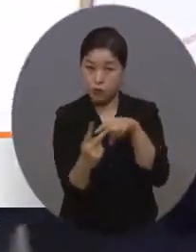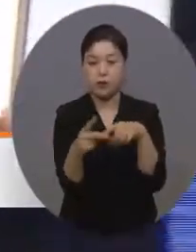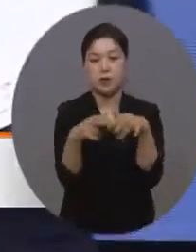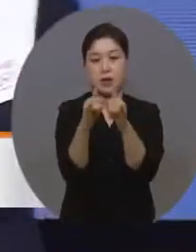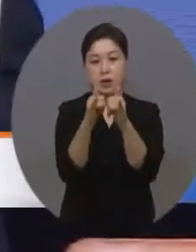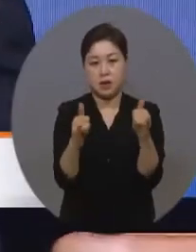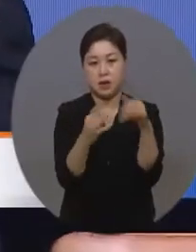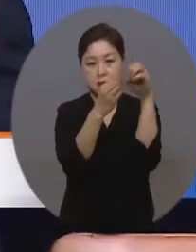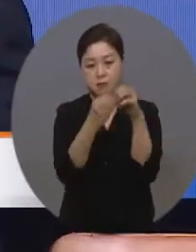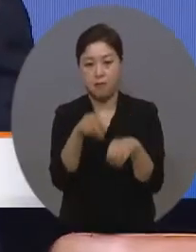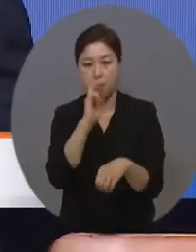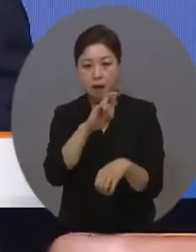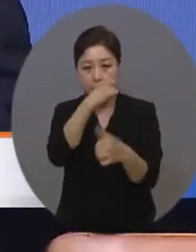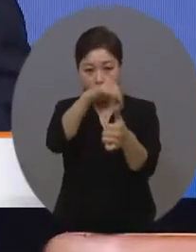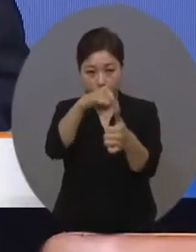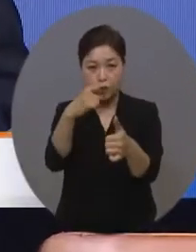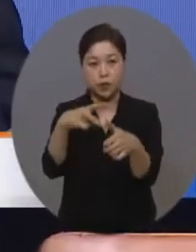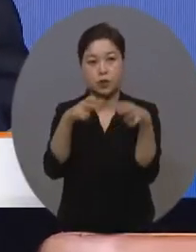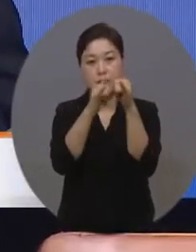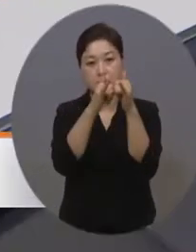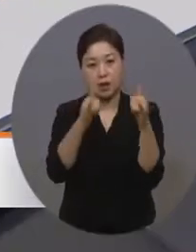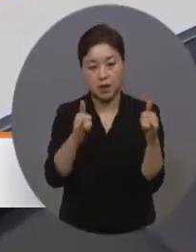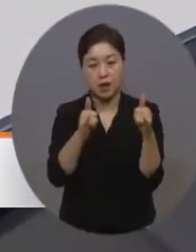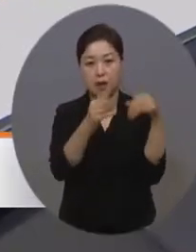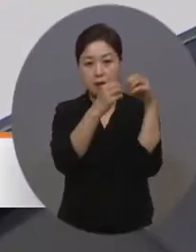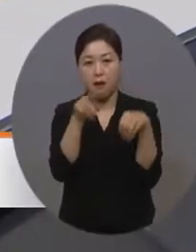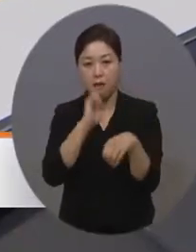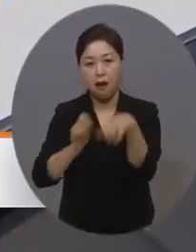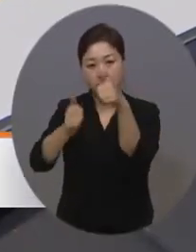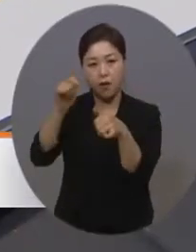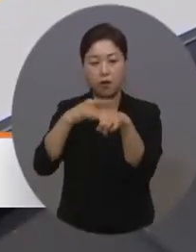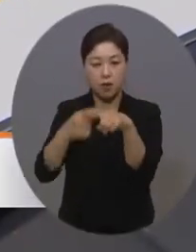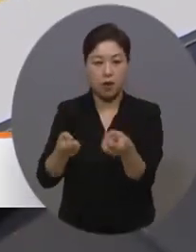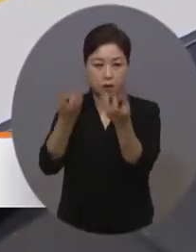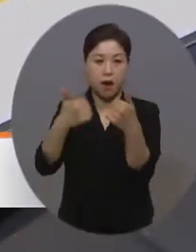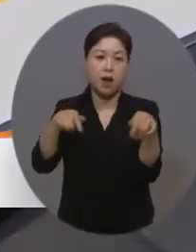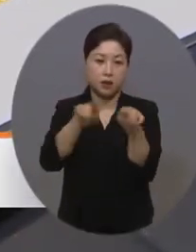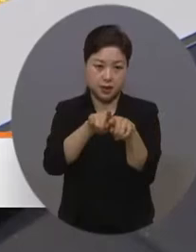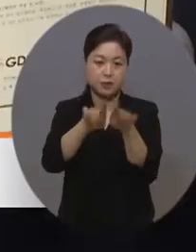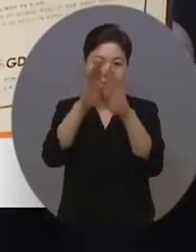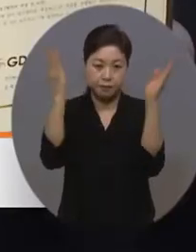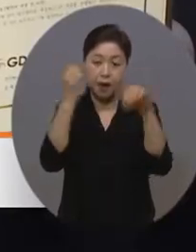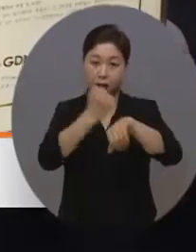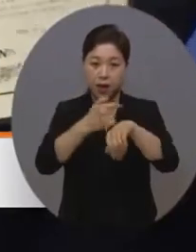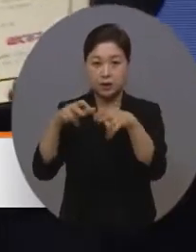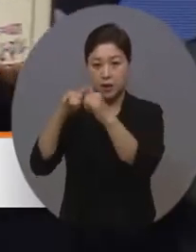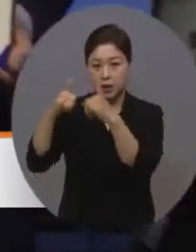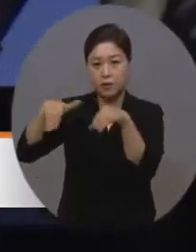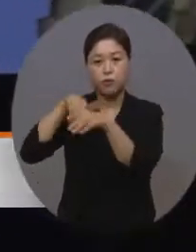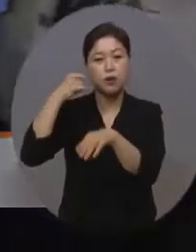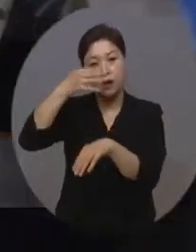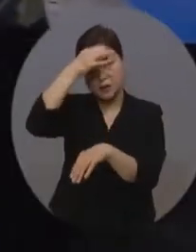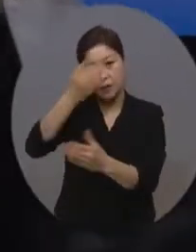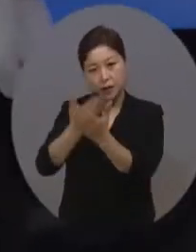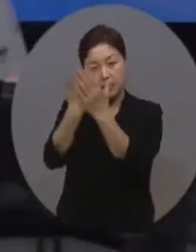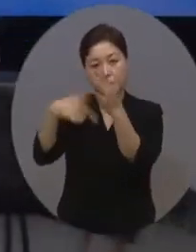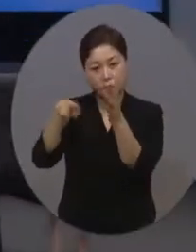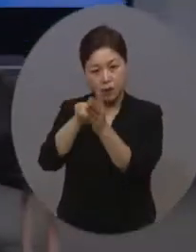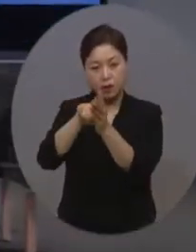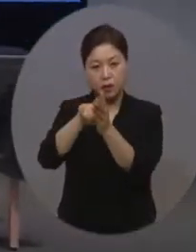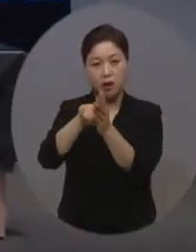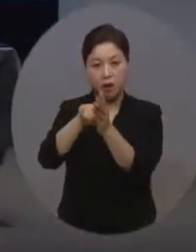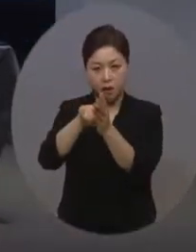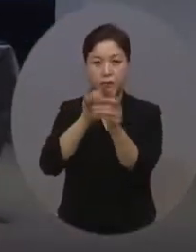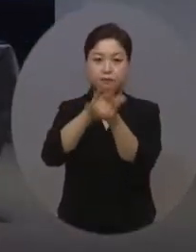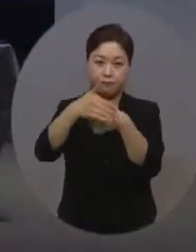장애인 국악교육과 장애인 국악경연대회 공동개최를 비롯한 장애인의 문화예술 활성화를 위해 협력해 나갈